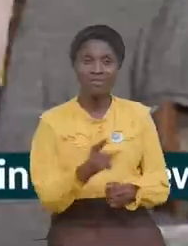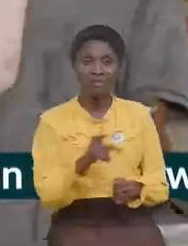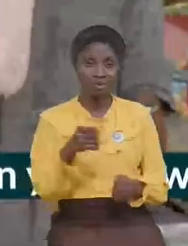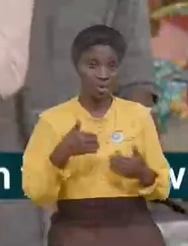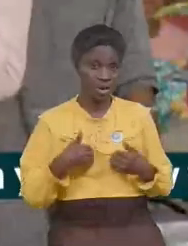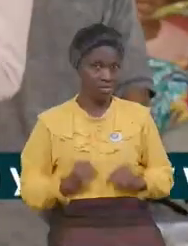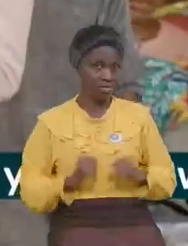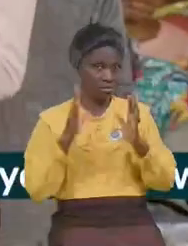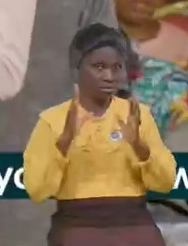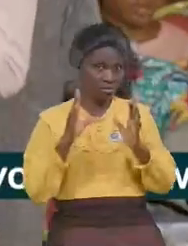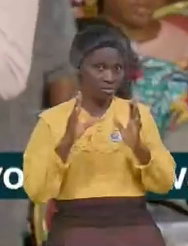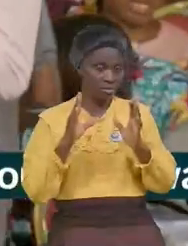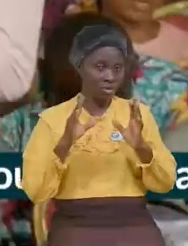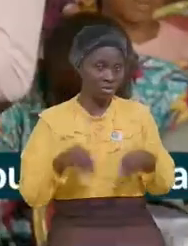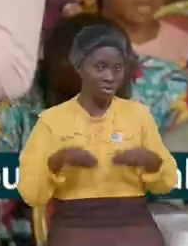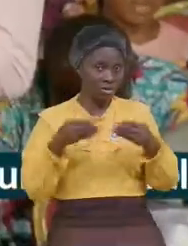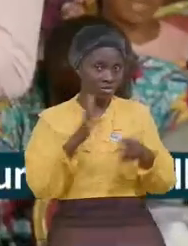sans séduction.